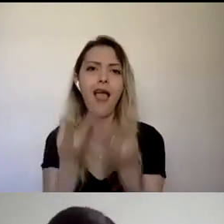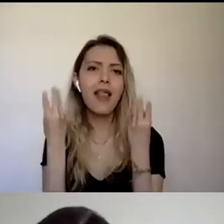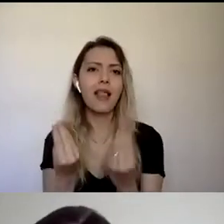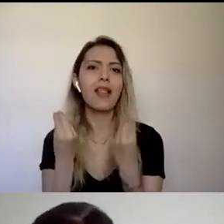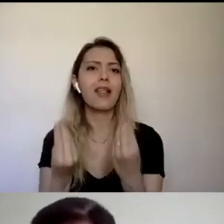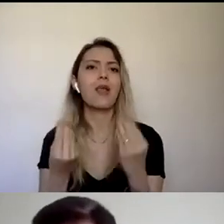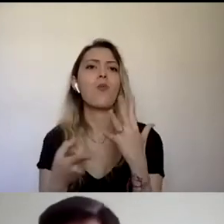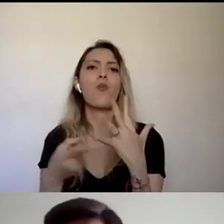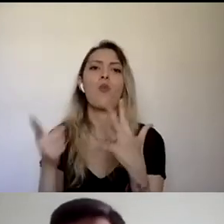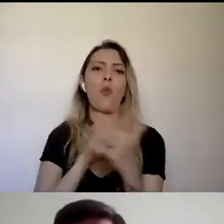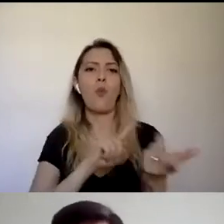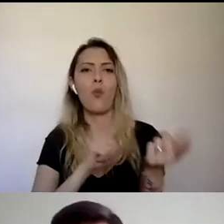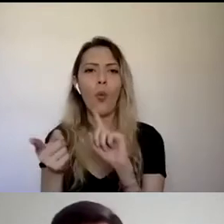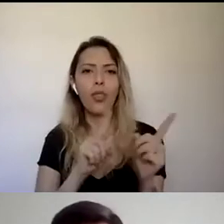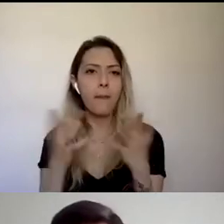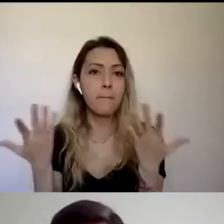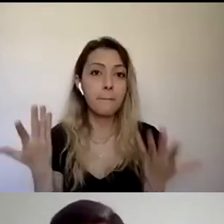tanesi